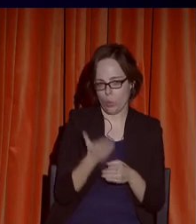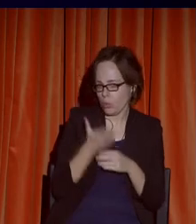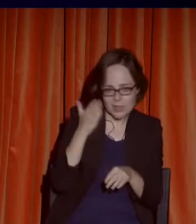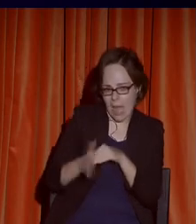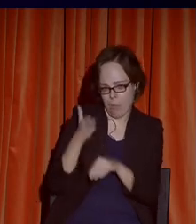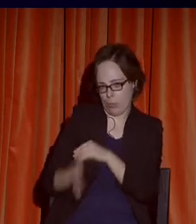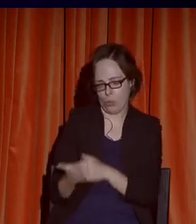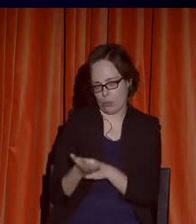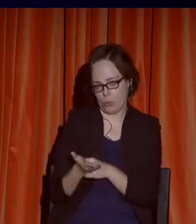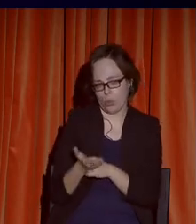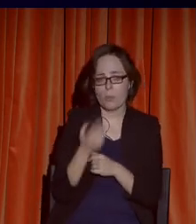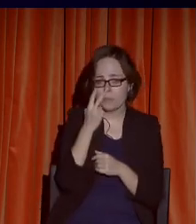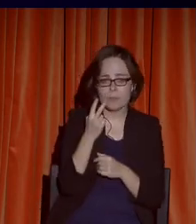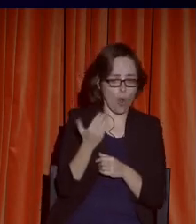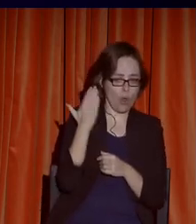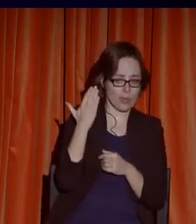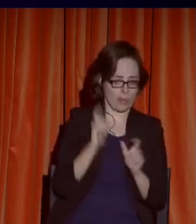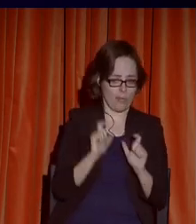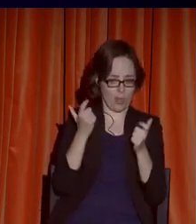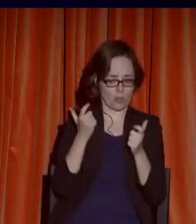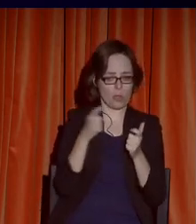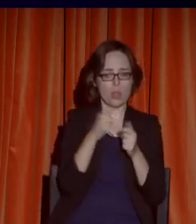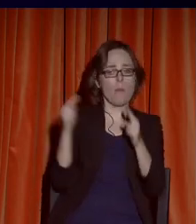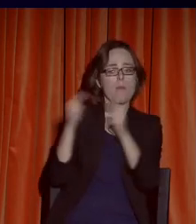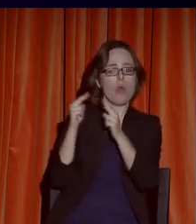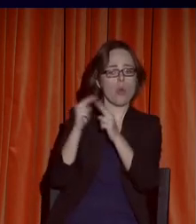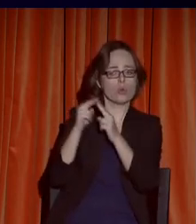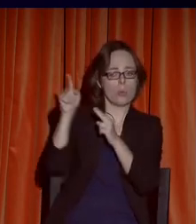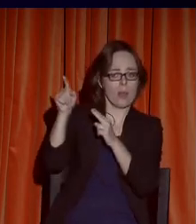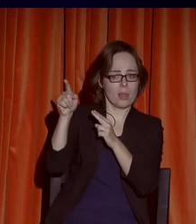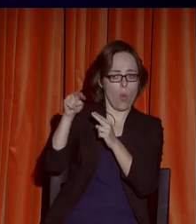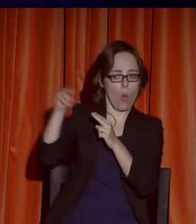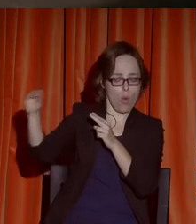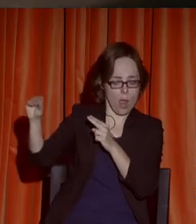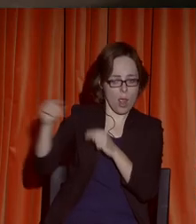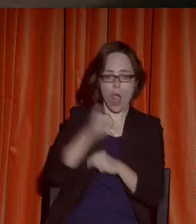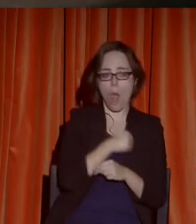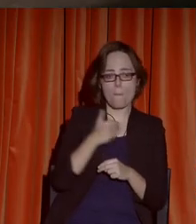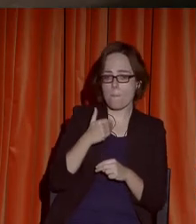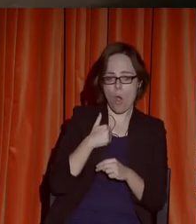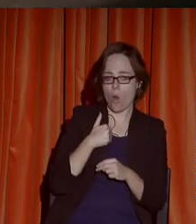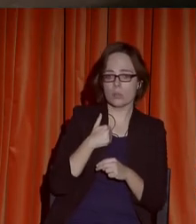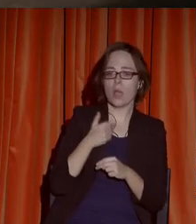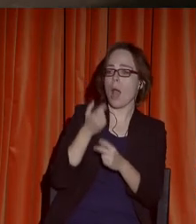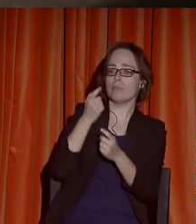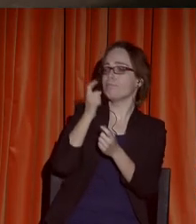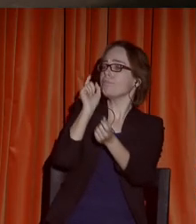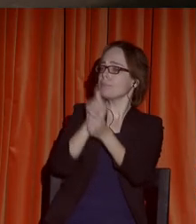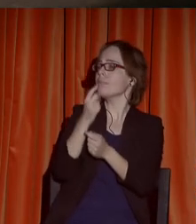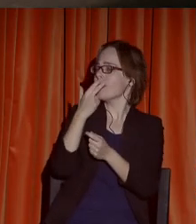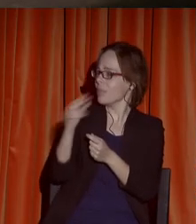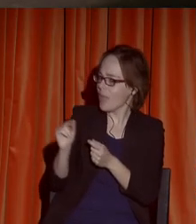Choćby z tych ostatnich wydarzeń, tego porozumienia, którego Polska co prawda nie zanegowała,